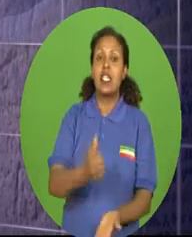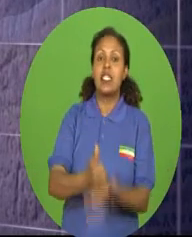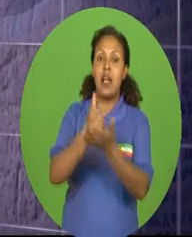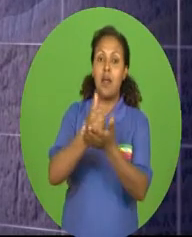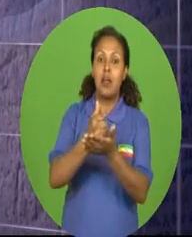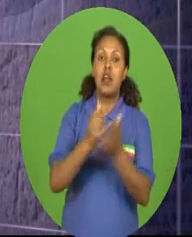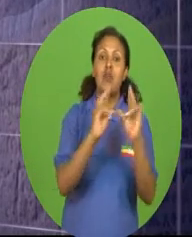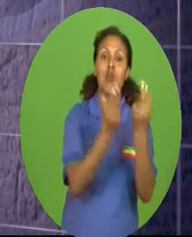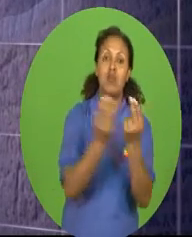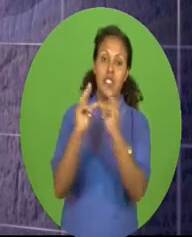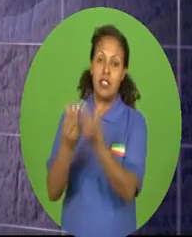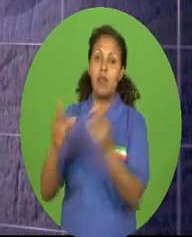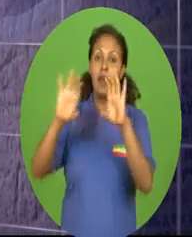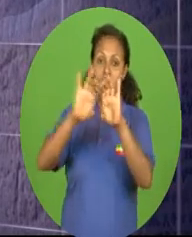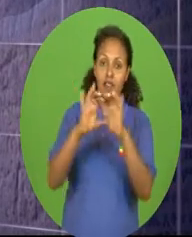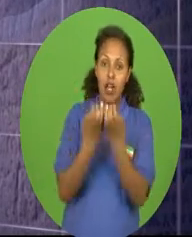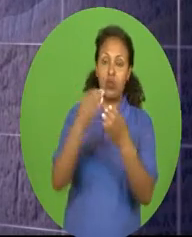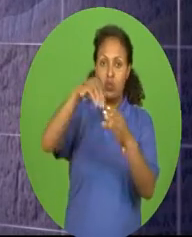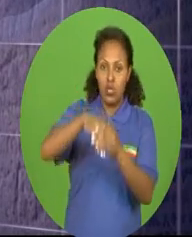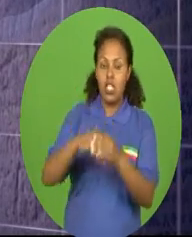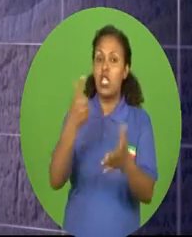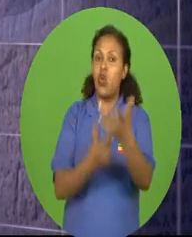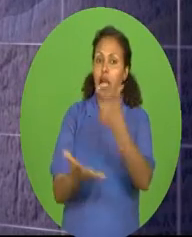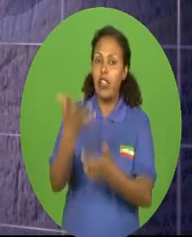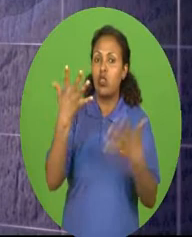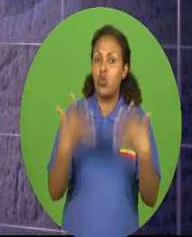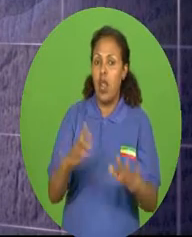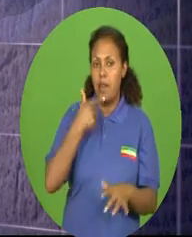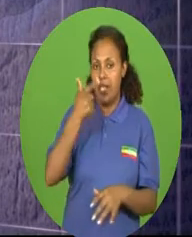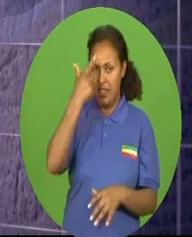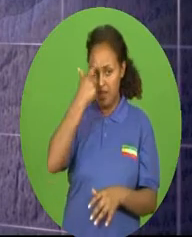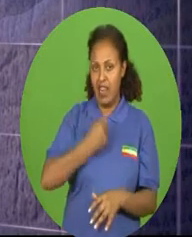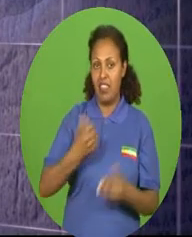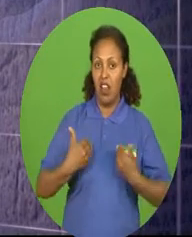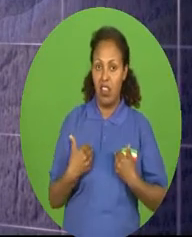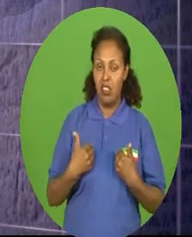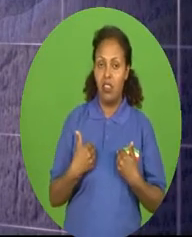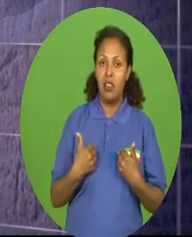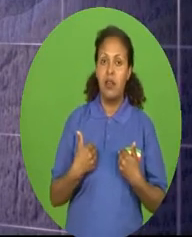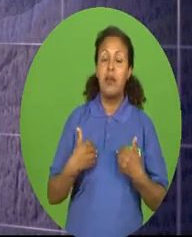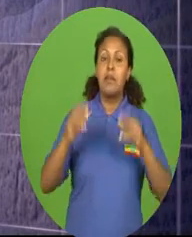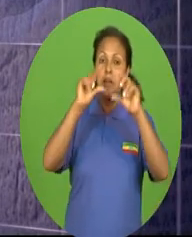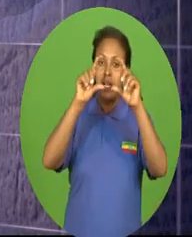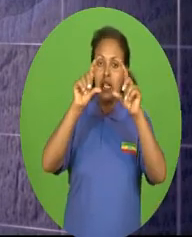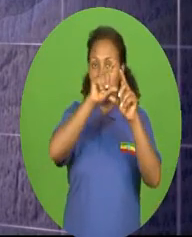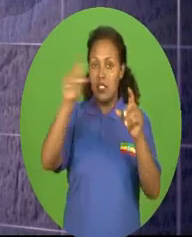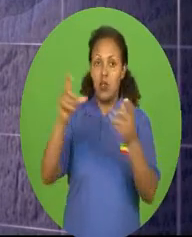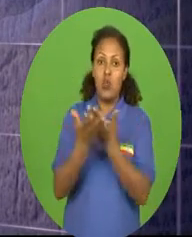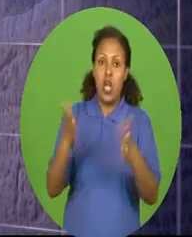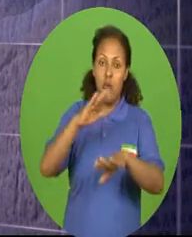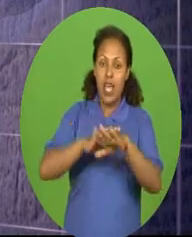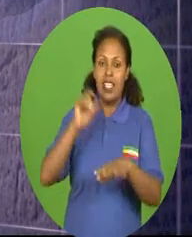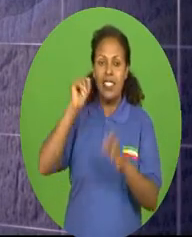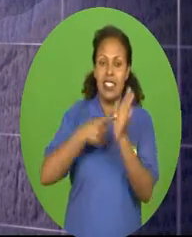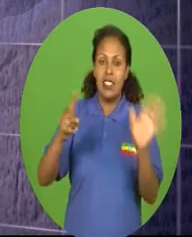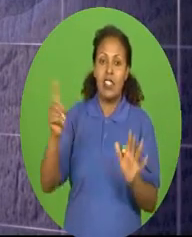በመምህራችሁ እገዛም በቡድን በክፍላችሁ ውስጥ ተወያይታችኋል የሚል እምነት አለኝ። በርዕሰ ጉዳዩ ላይ